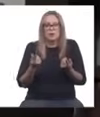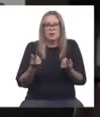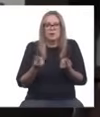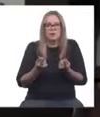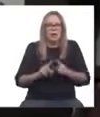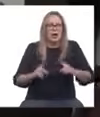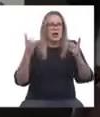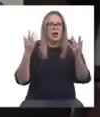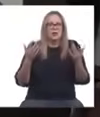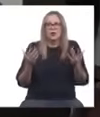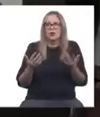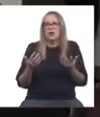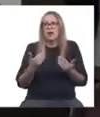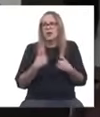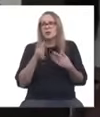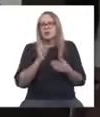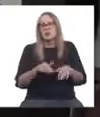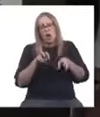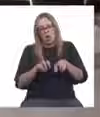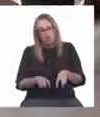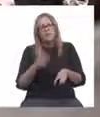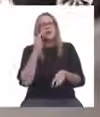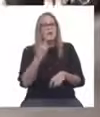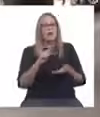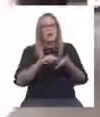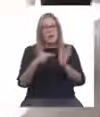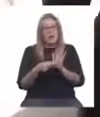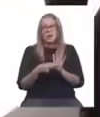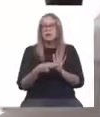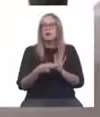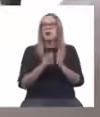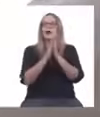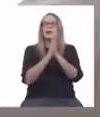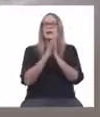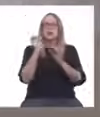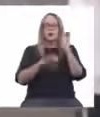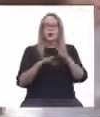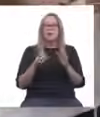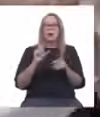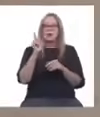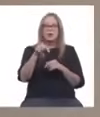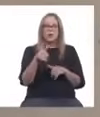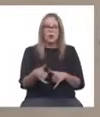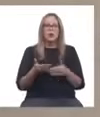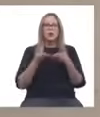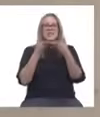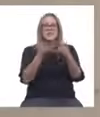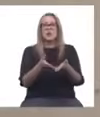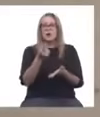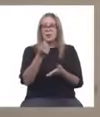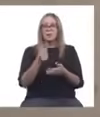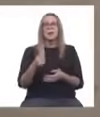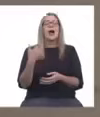אז אנחנו צריכים לשבת ולראות ולתכנן. לבקשת התורמים הם נסו היום להעניק סיוע כספי לאלמנת השוטר